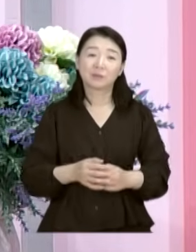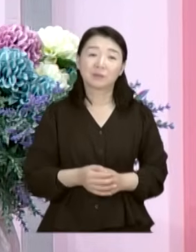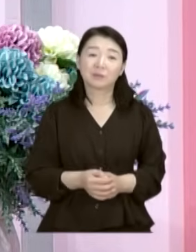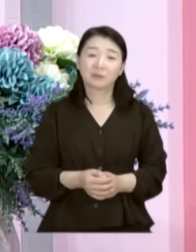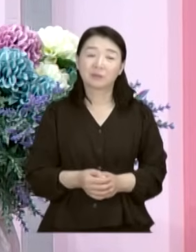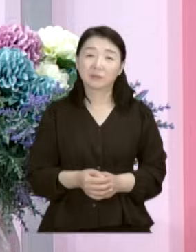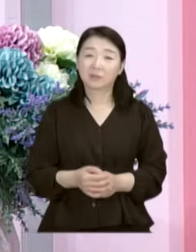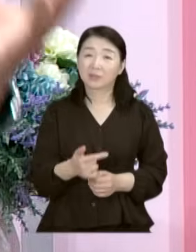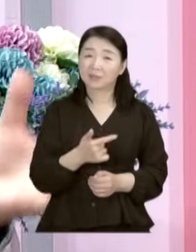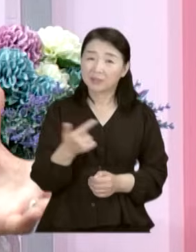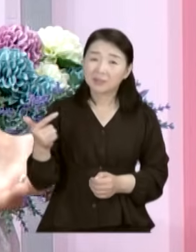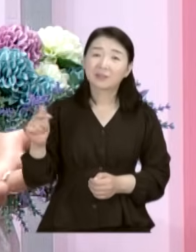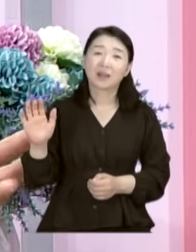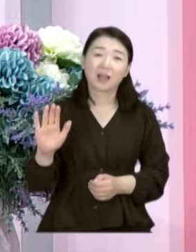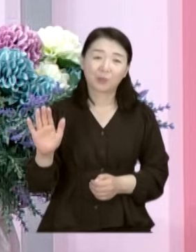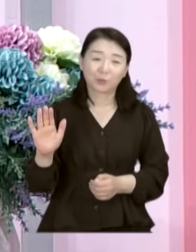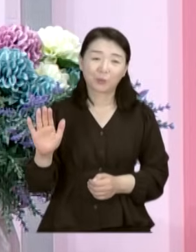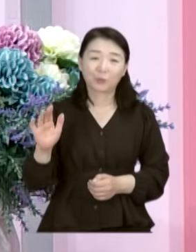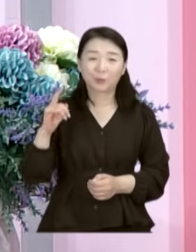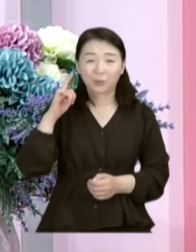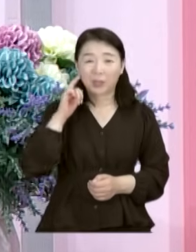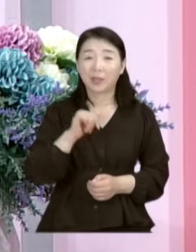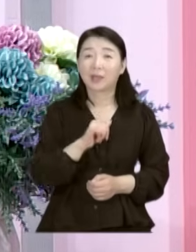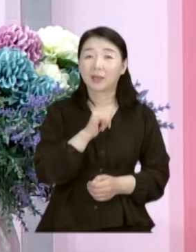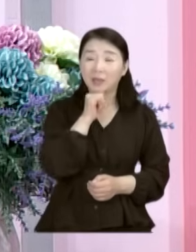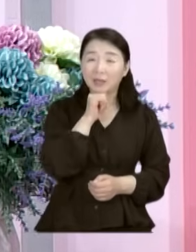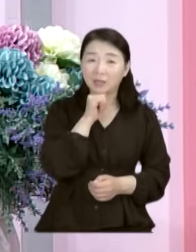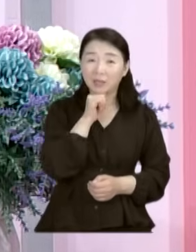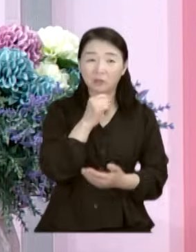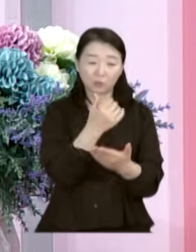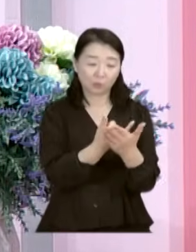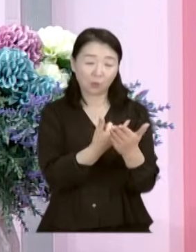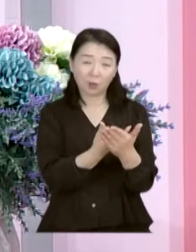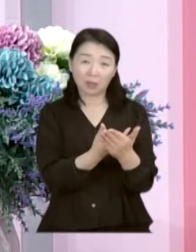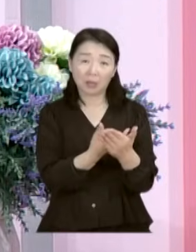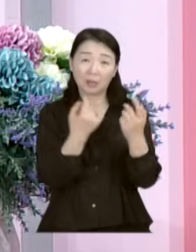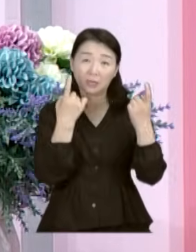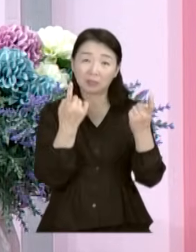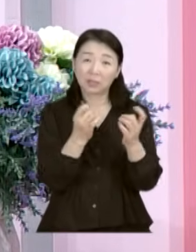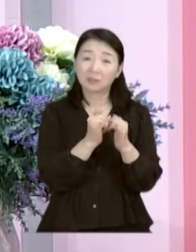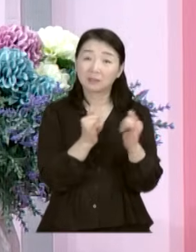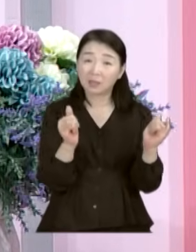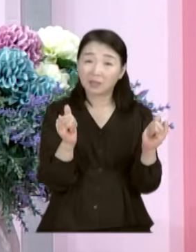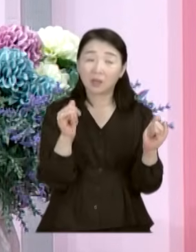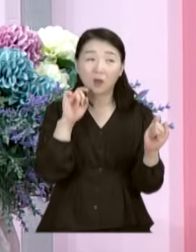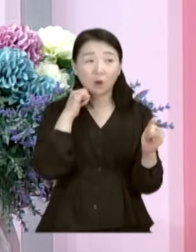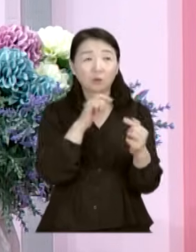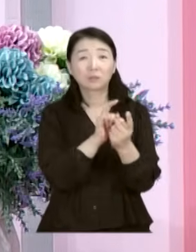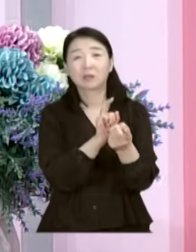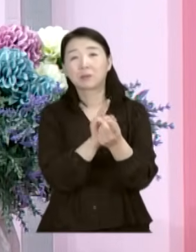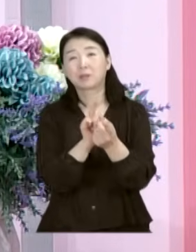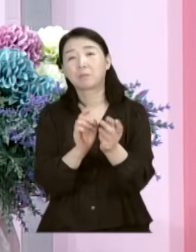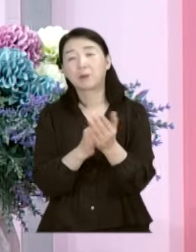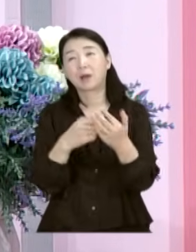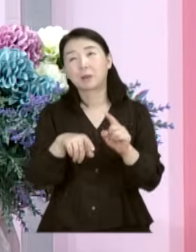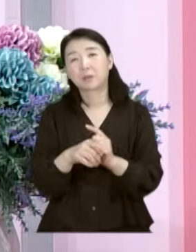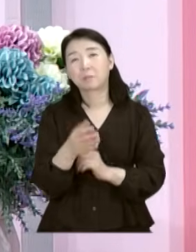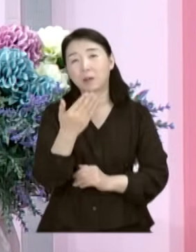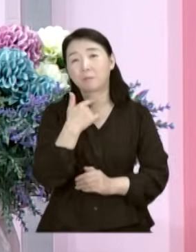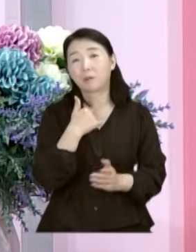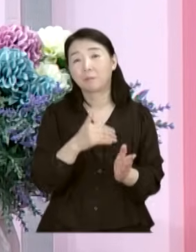어떤 거대한 걸 하신게 아니라 가난하고 고아이고 나그네이고 어려운 자들 만나 주시고 함께